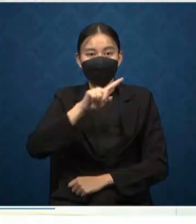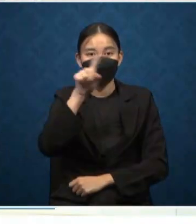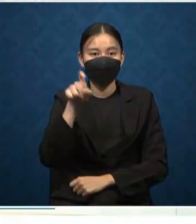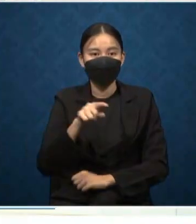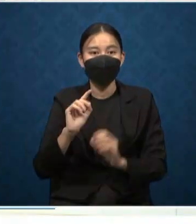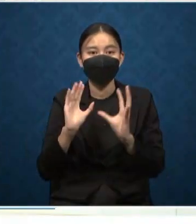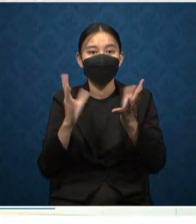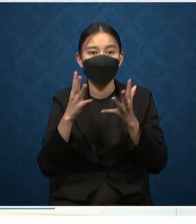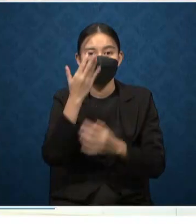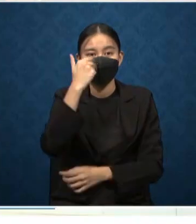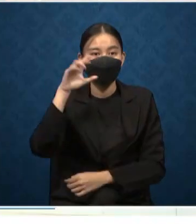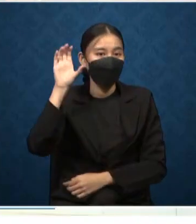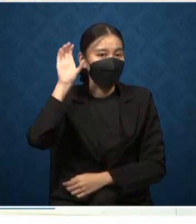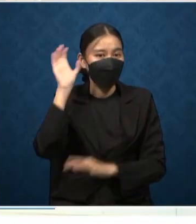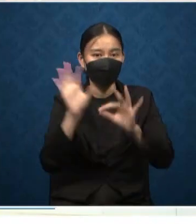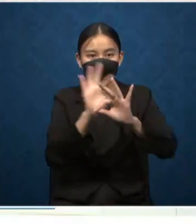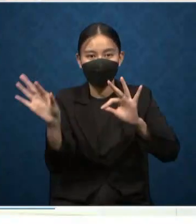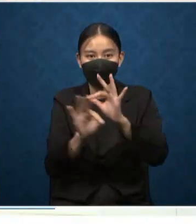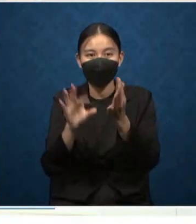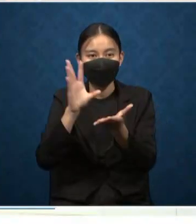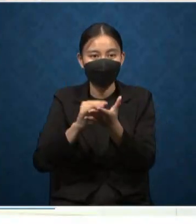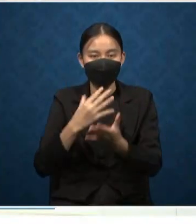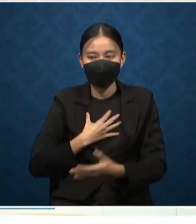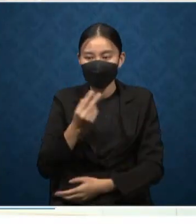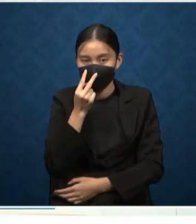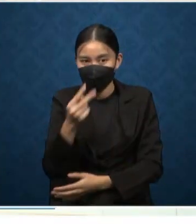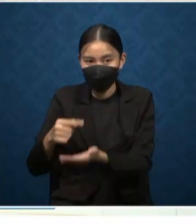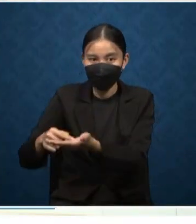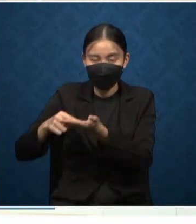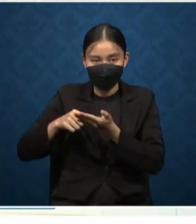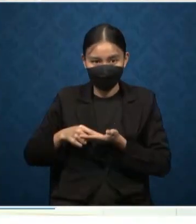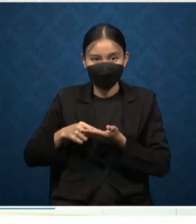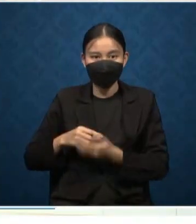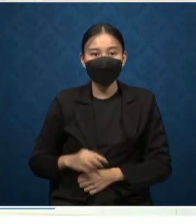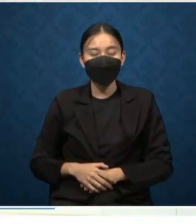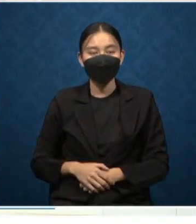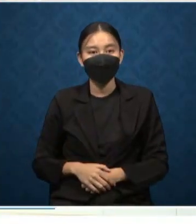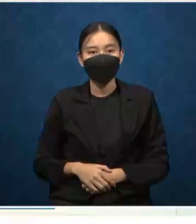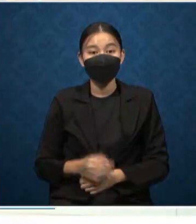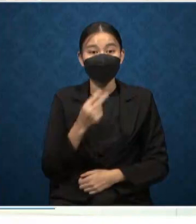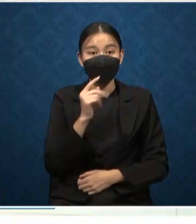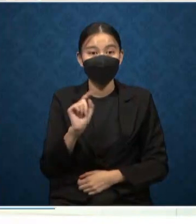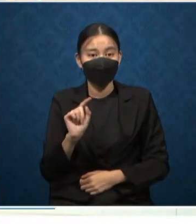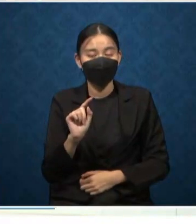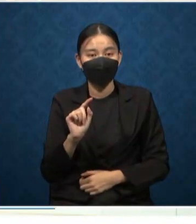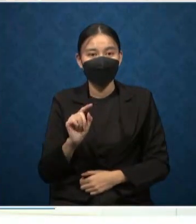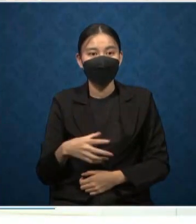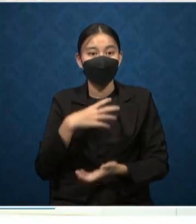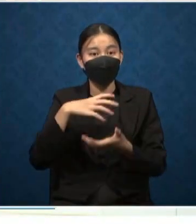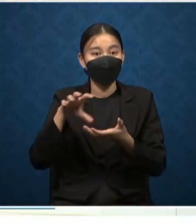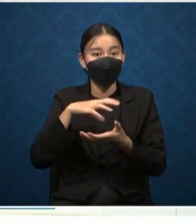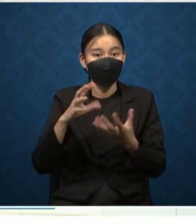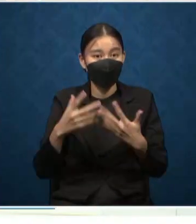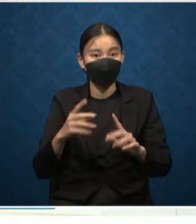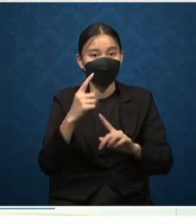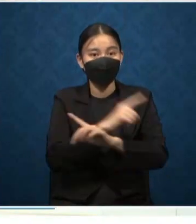ครับเพรเชื่อในเรื่องของข้อมล ทางการเงินทเราพบนะฮะเราไปพบว่า หลงจากที่ผมได้กลบเรียนวา